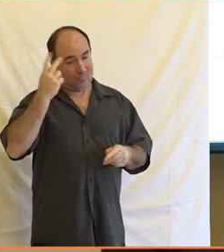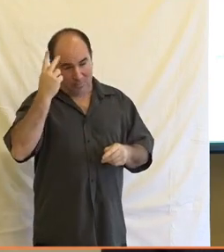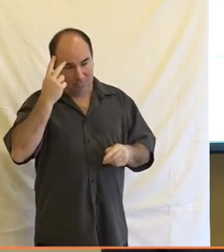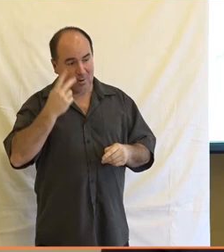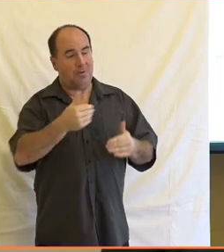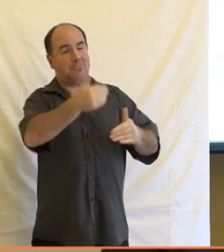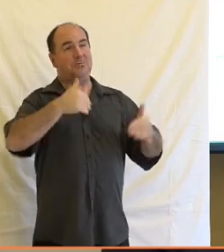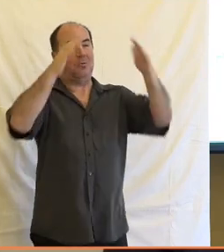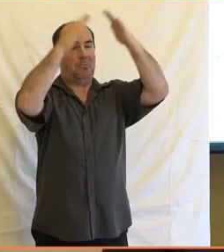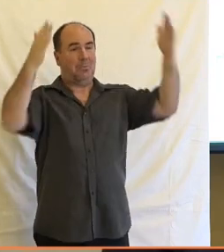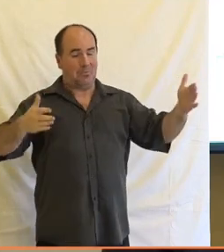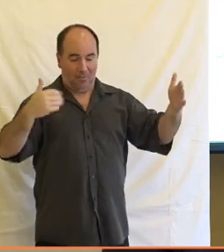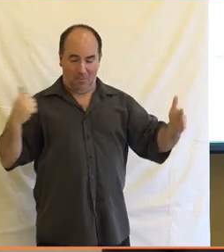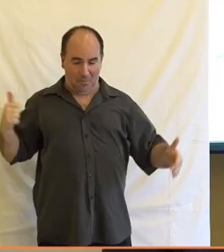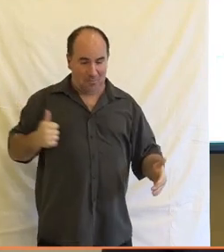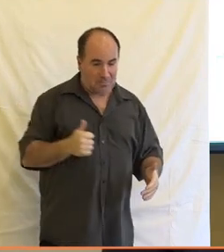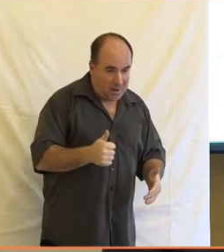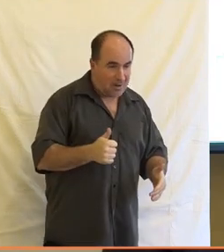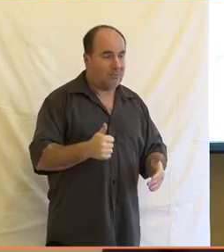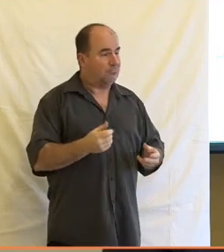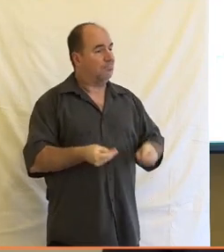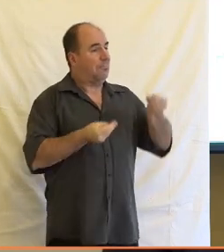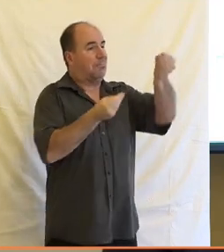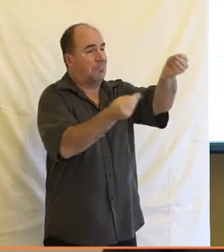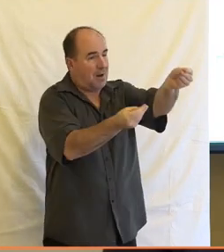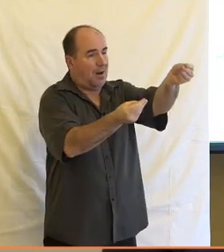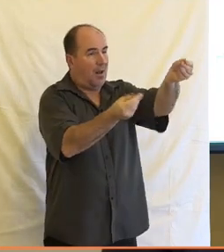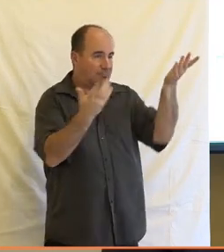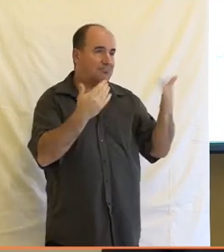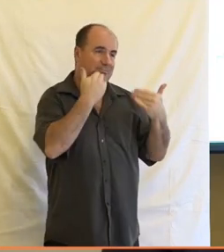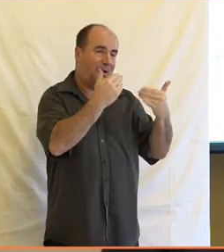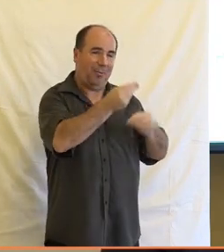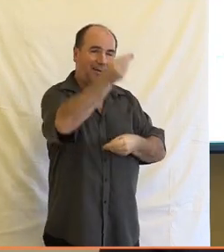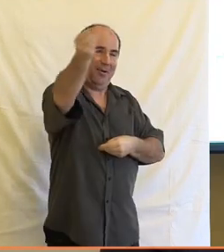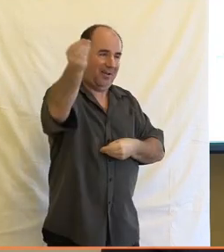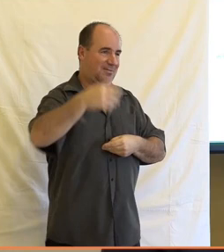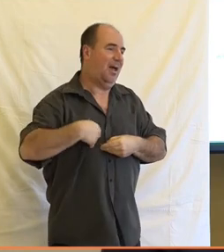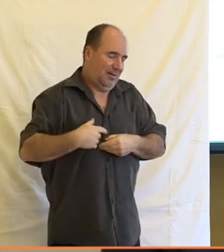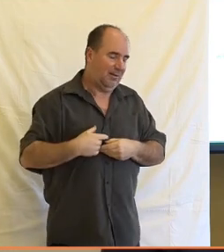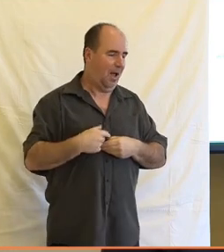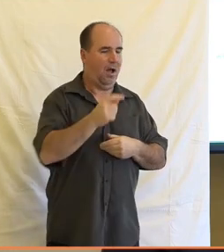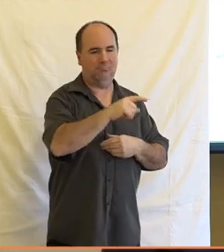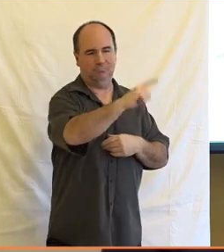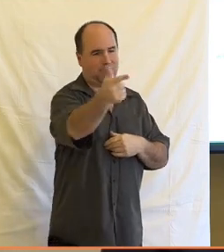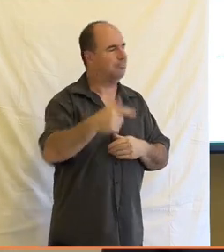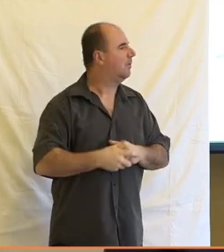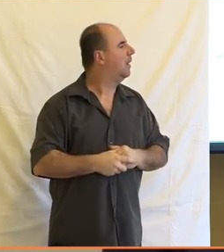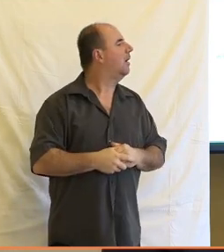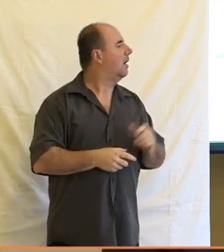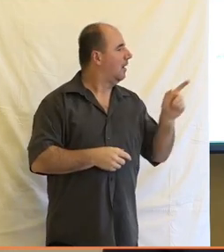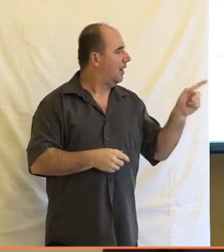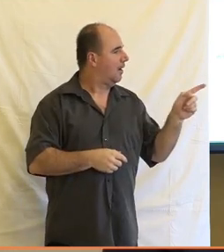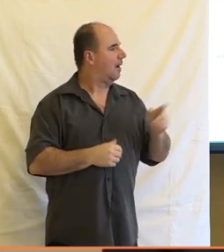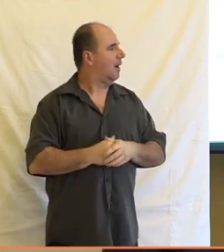Ale někdo, kdo třeba na ten úřad přijde na celodenní školení, tak už ho pochopitelně zajímá potom, jak je přístupná ta